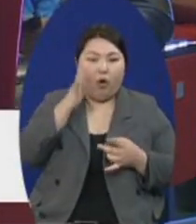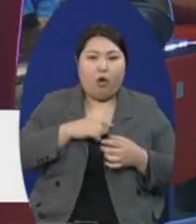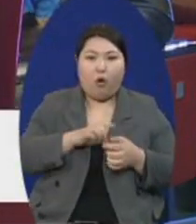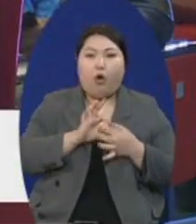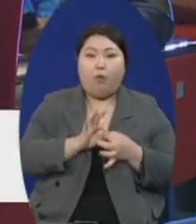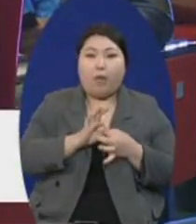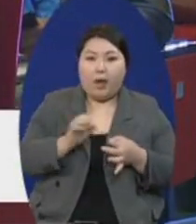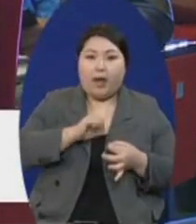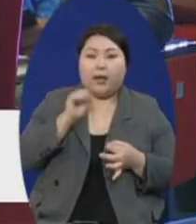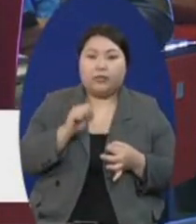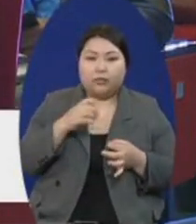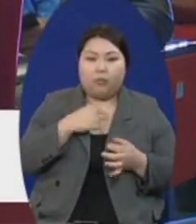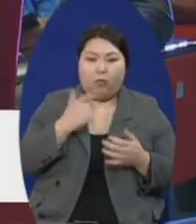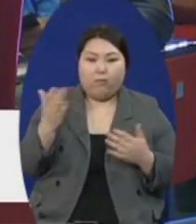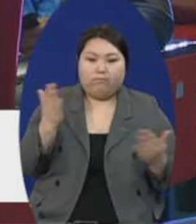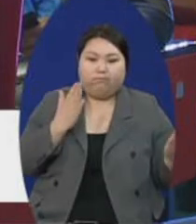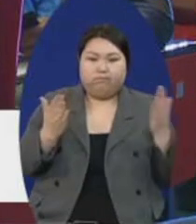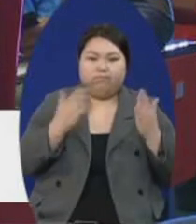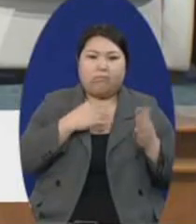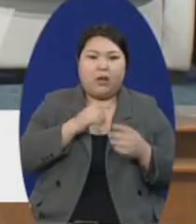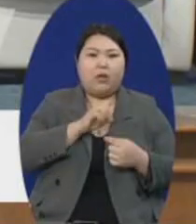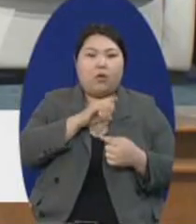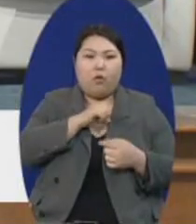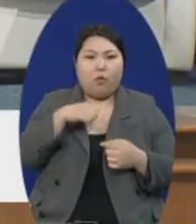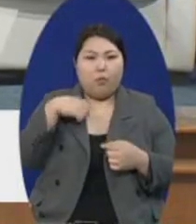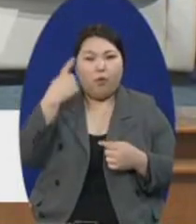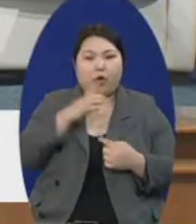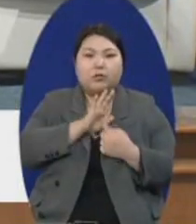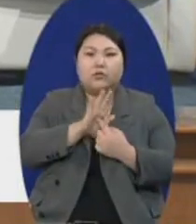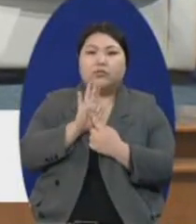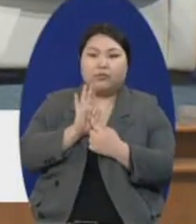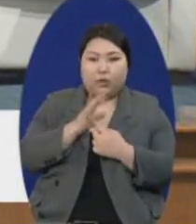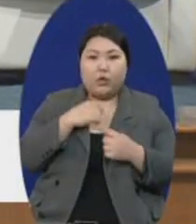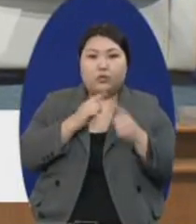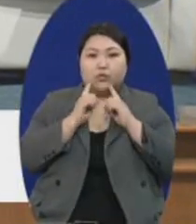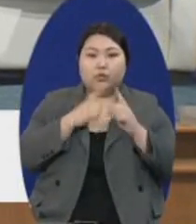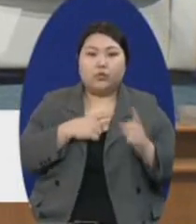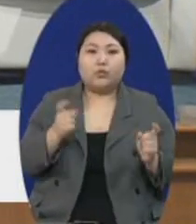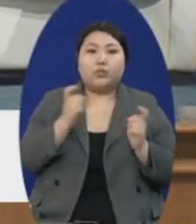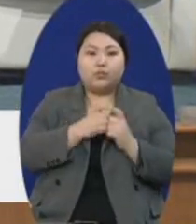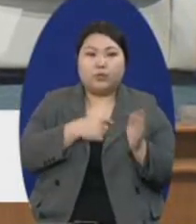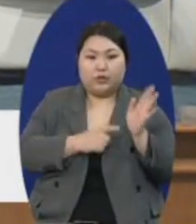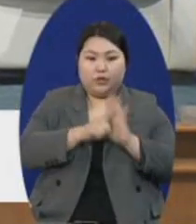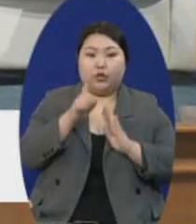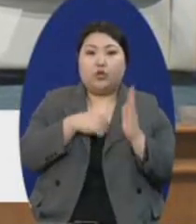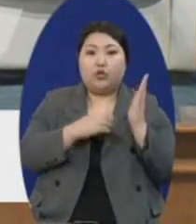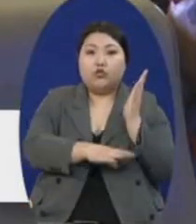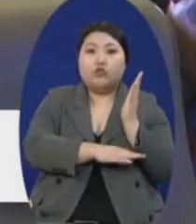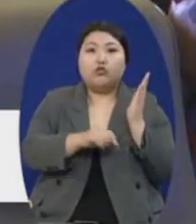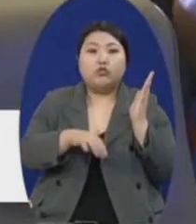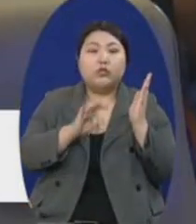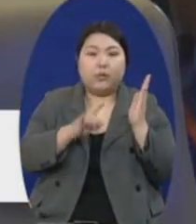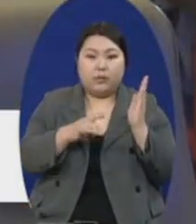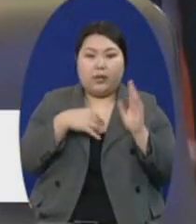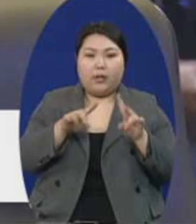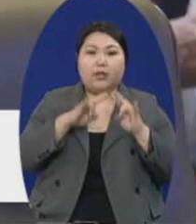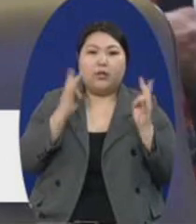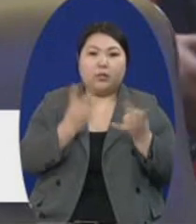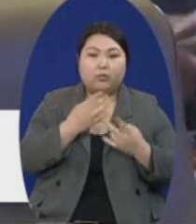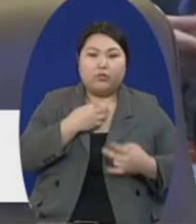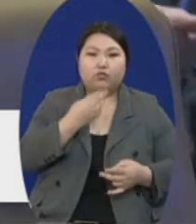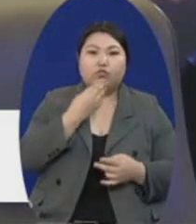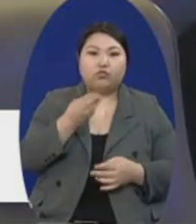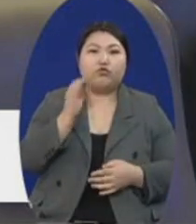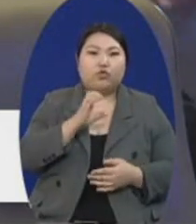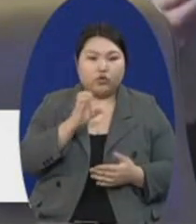асуудлаар талуудад байр сууриа илэрхийлж байгаа. За зөвлөлтөх уулзалтын эхний өдөр одоо нийгмийн шударгаас